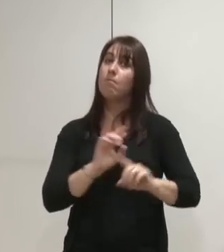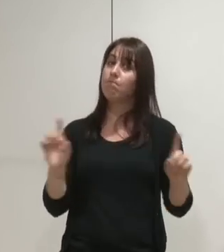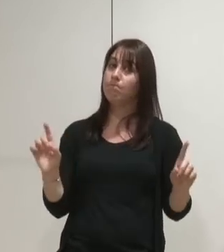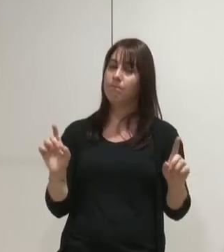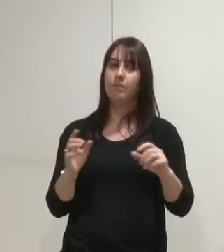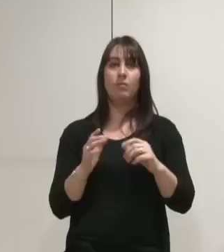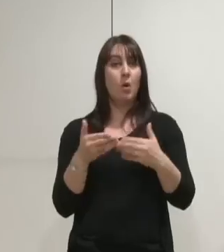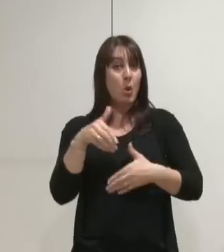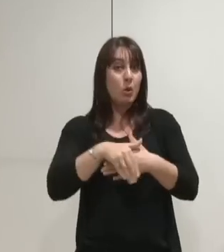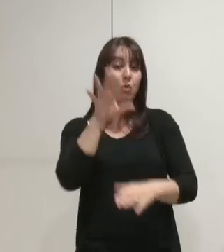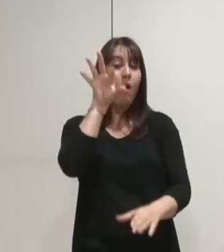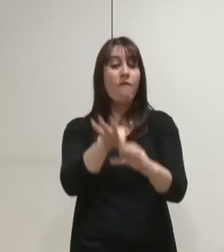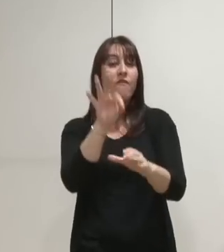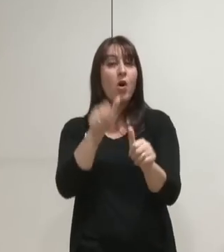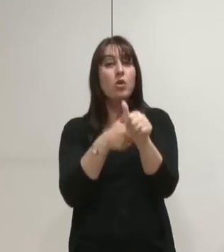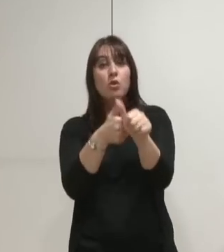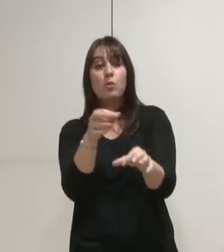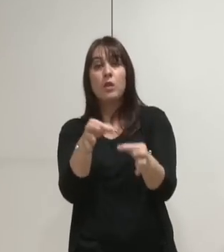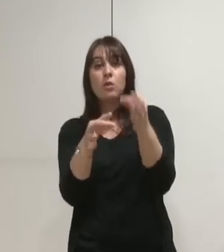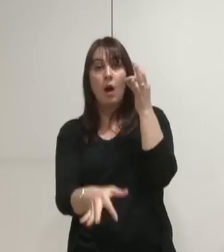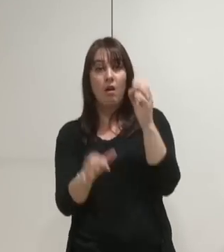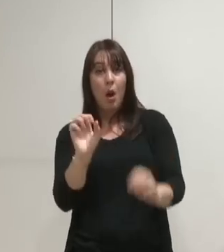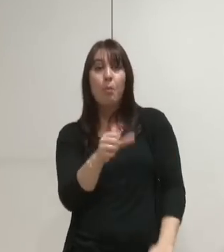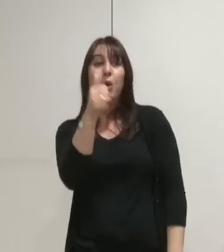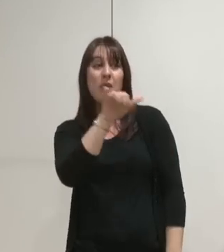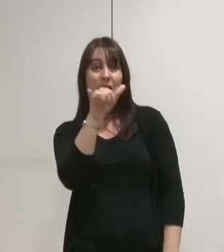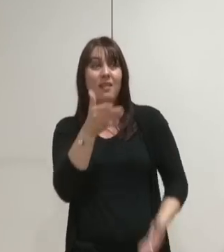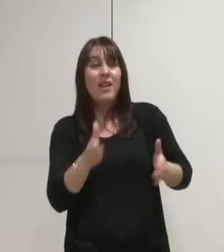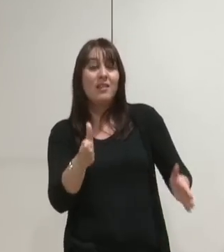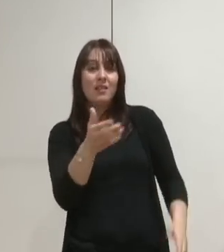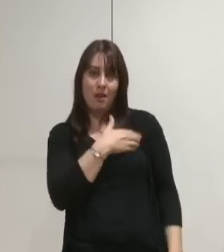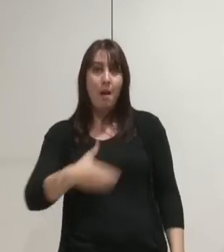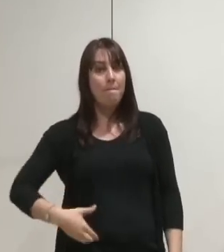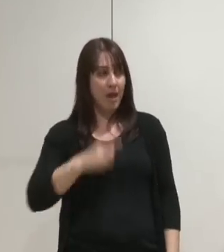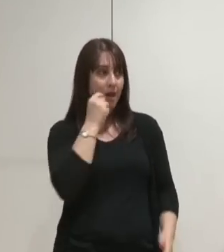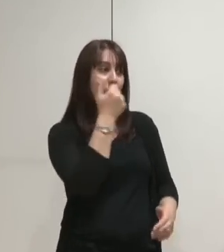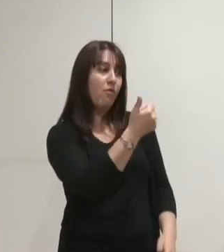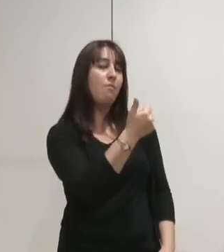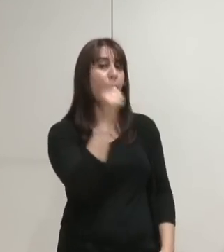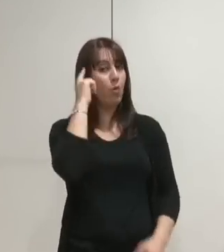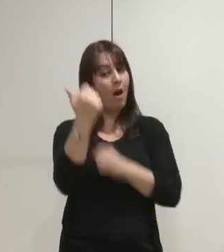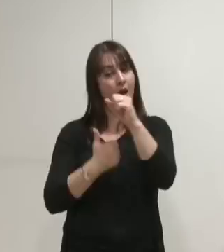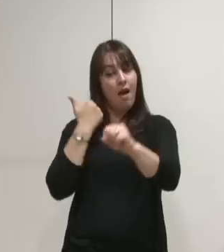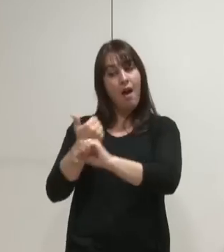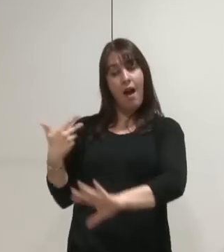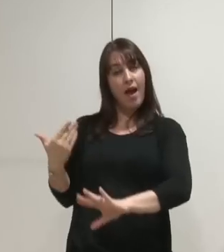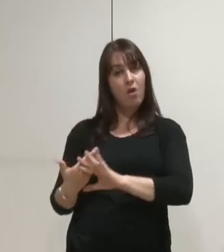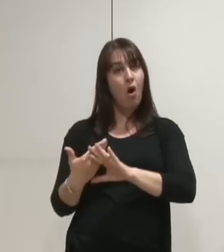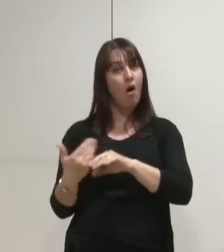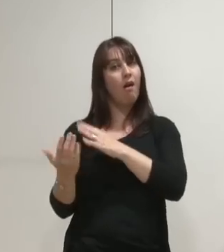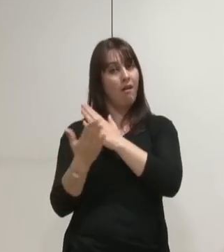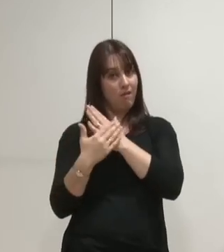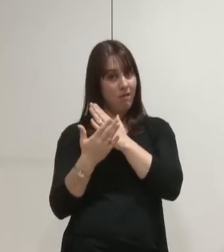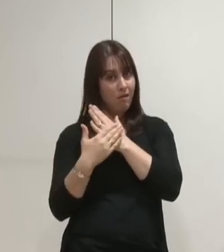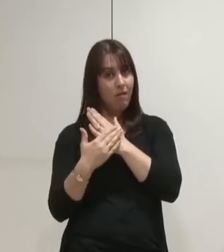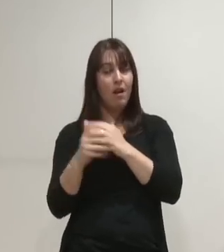choix qui sera fait est aussi au premier chef le vôtre Monsieur le Maire parce que depuis 1 an cela a été rappelé votre adjoint en